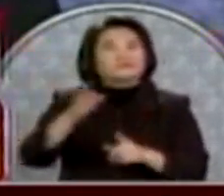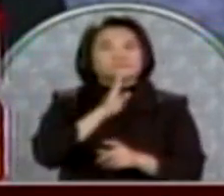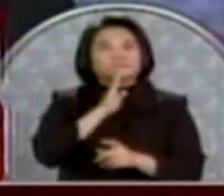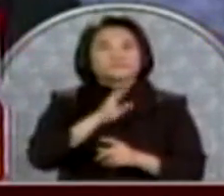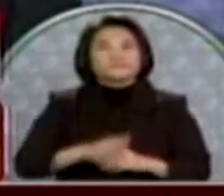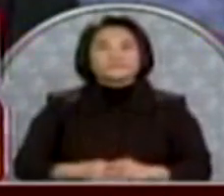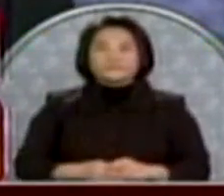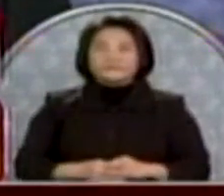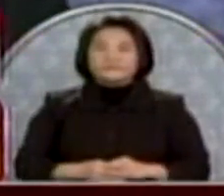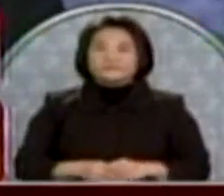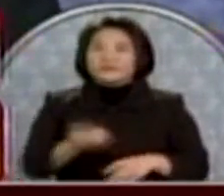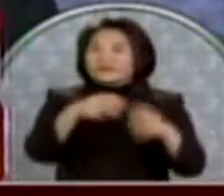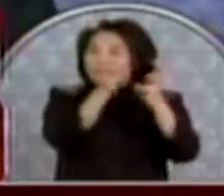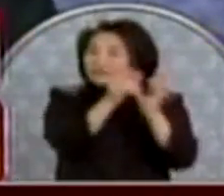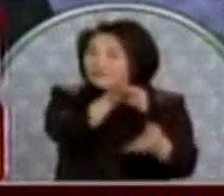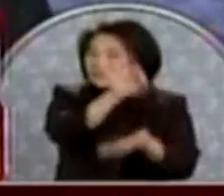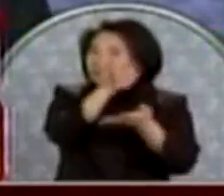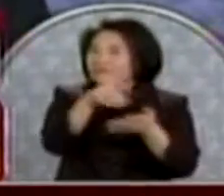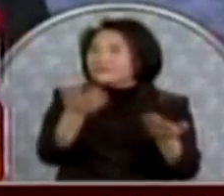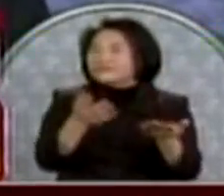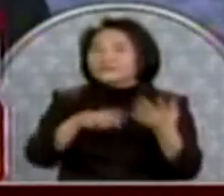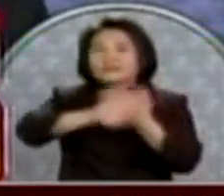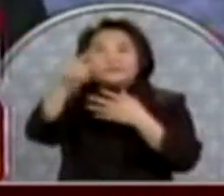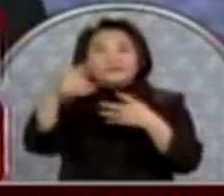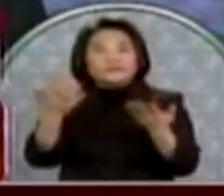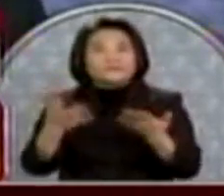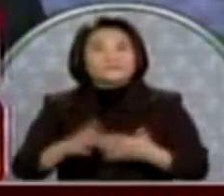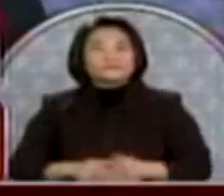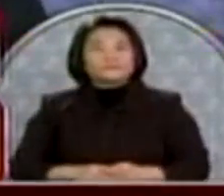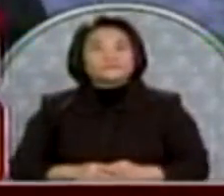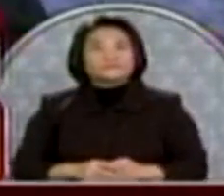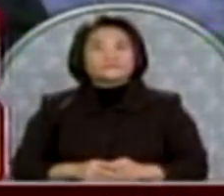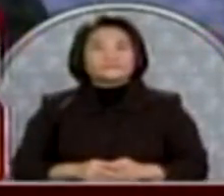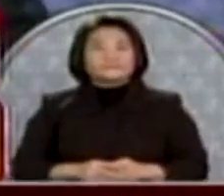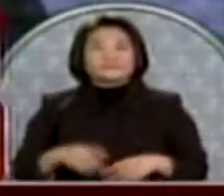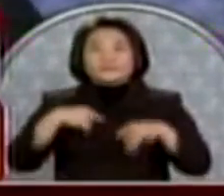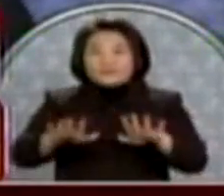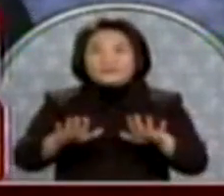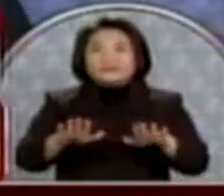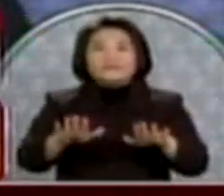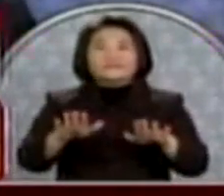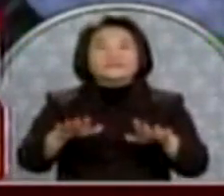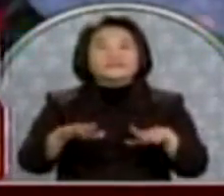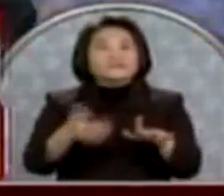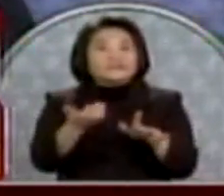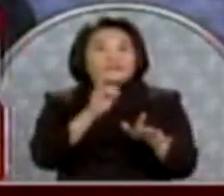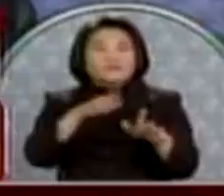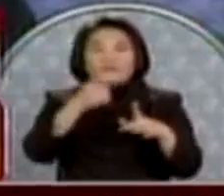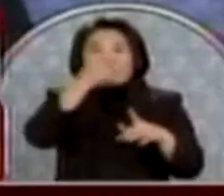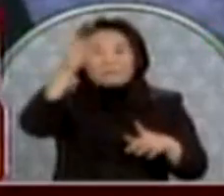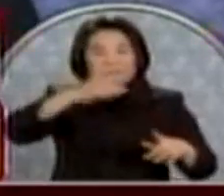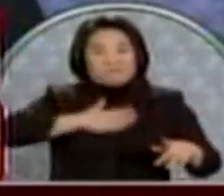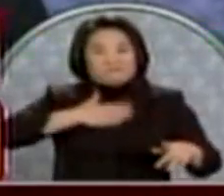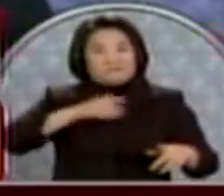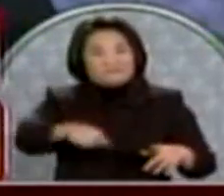的落差。但是您所提到的另一个问题，就是要在现在的我们刚刚讲过，包括